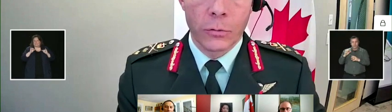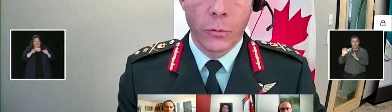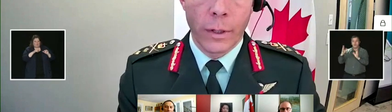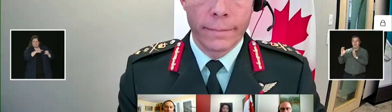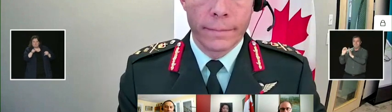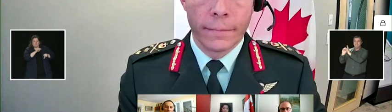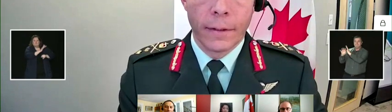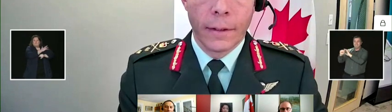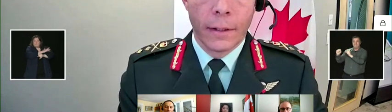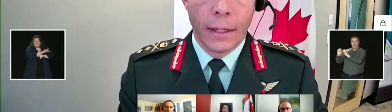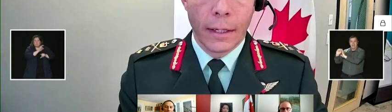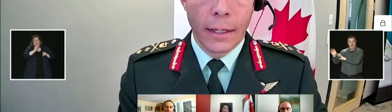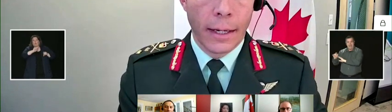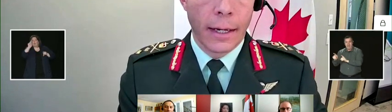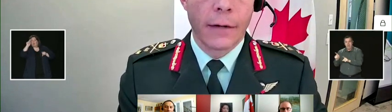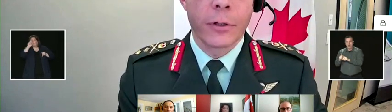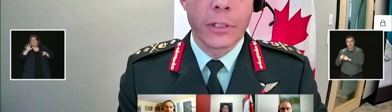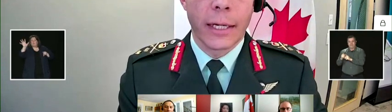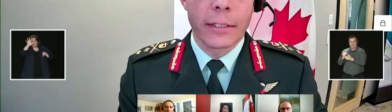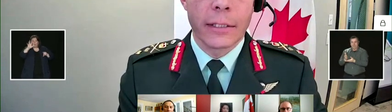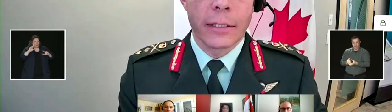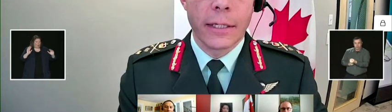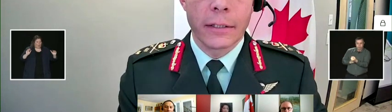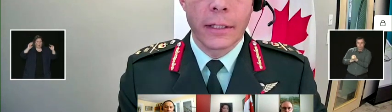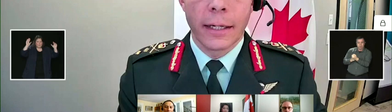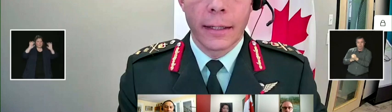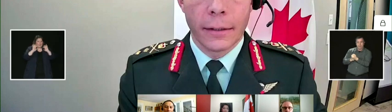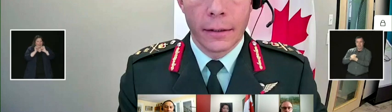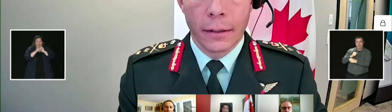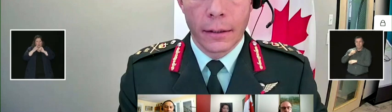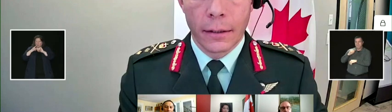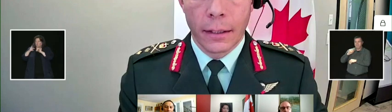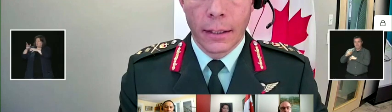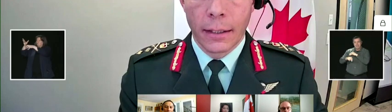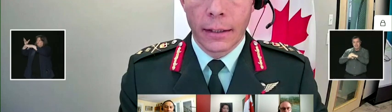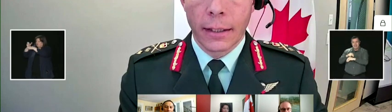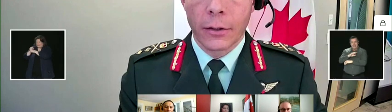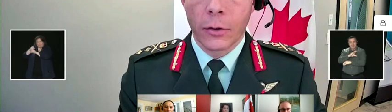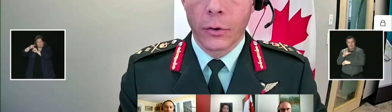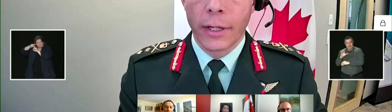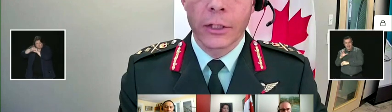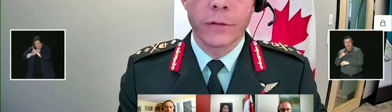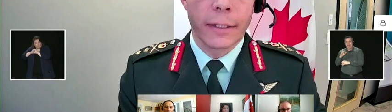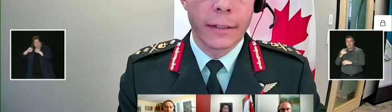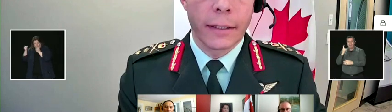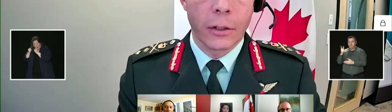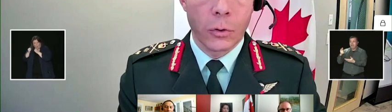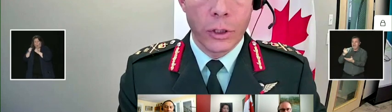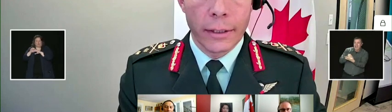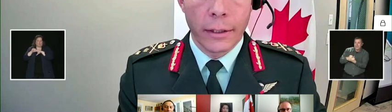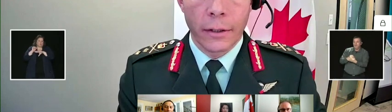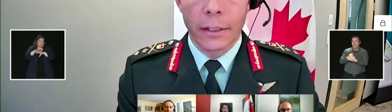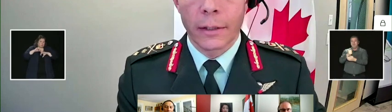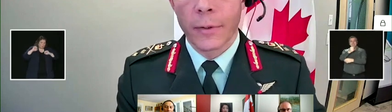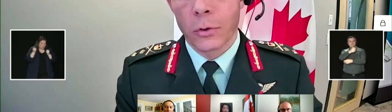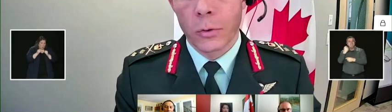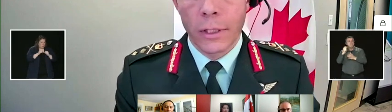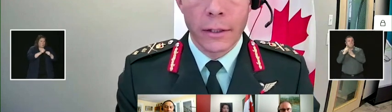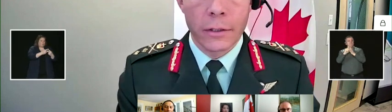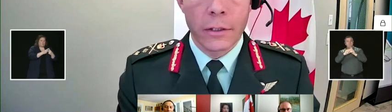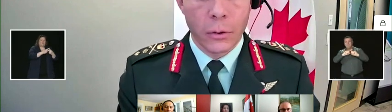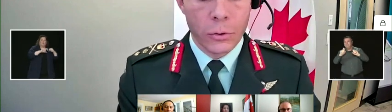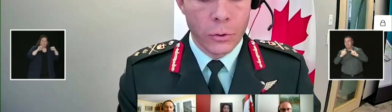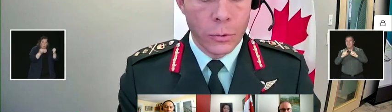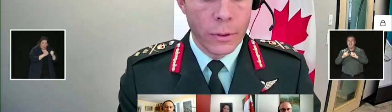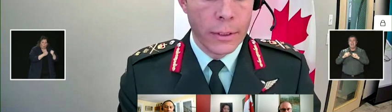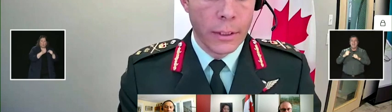de chaîne du froid et à renforcer la résilience nationale en acquérant un large éventail de congélateurs et d'équipements de soutien.